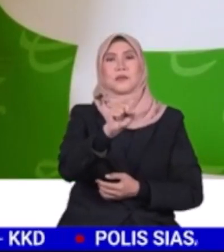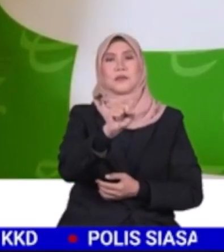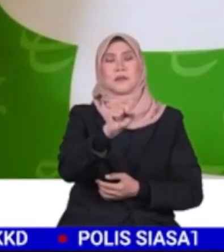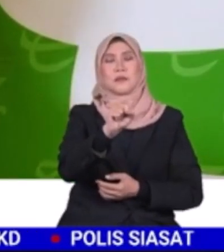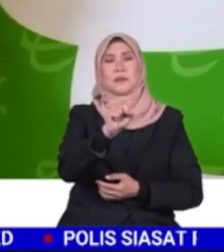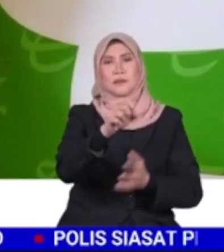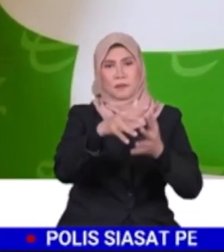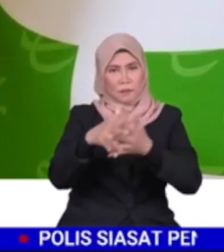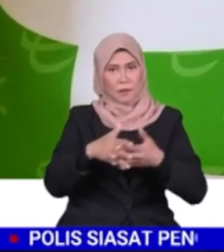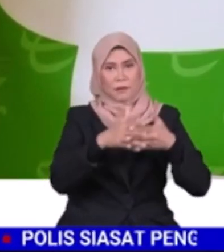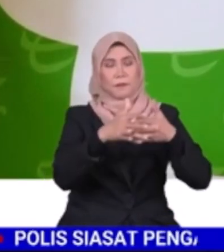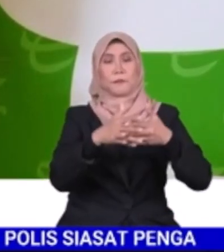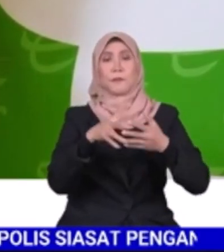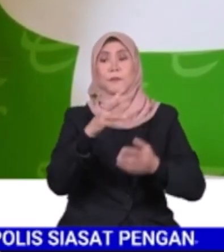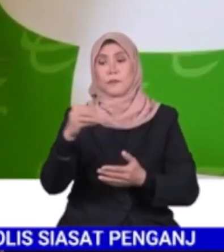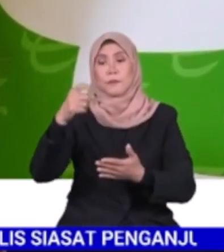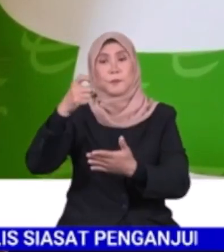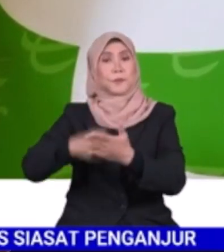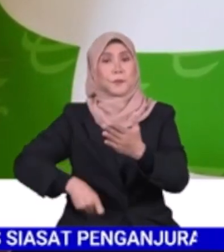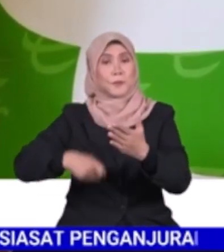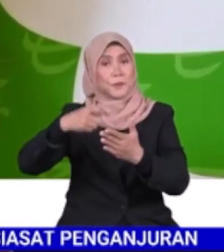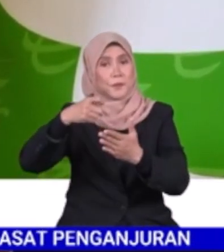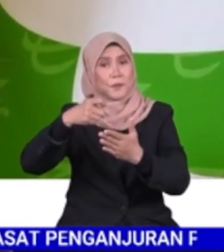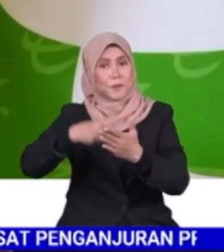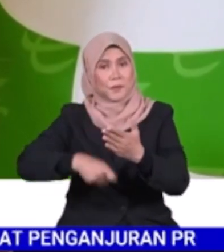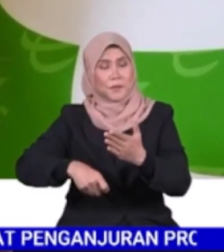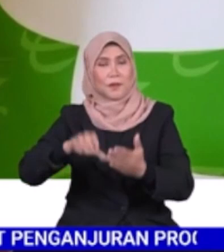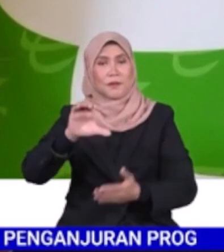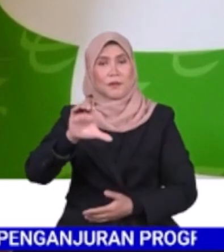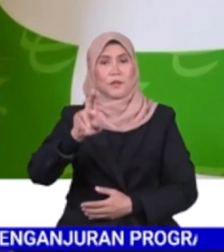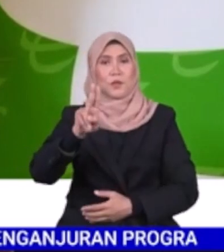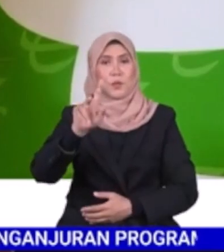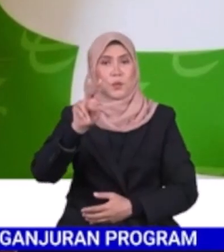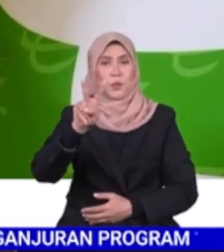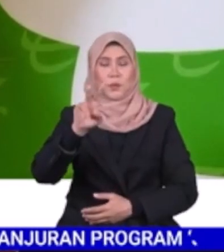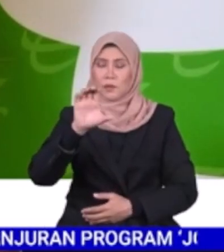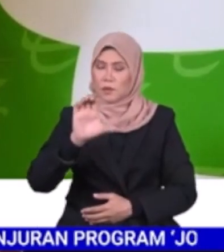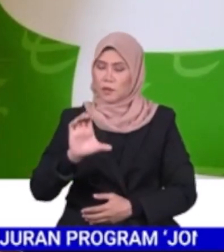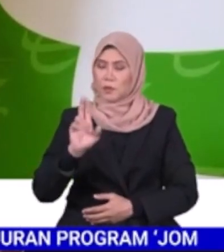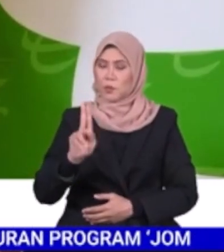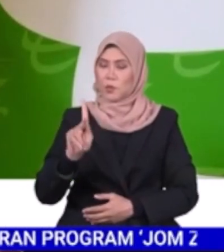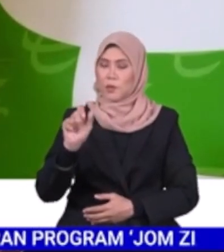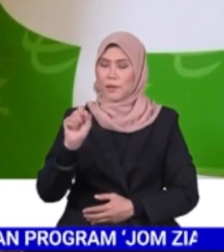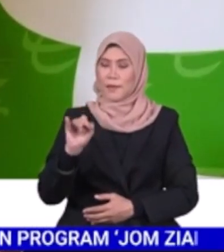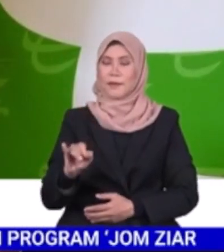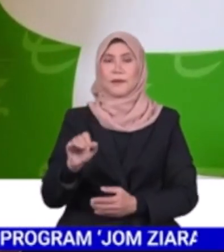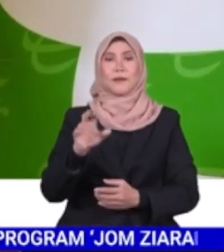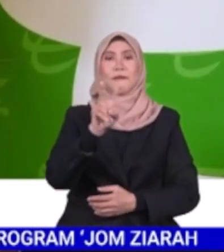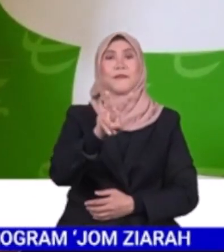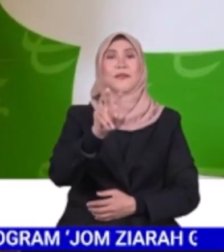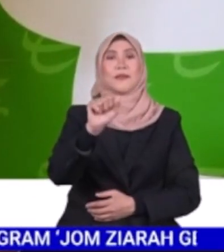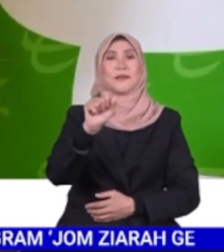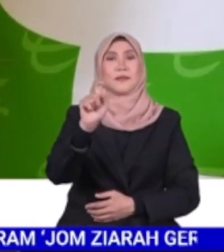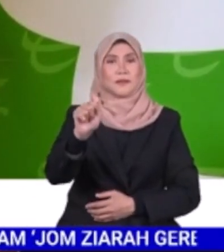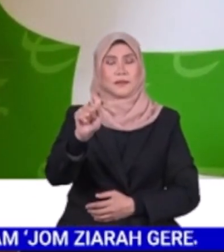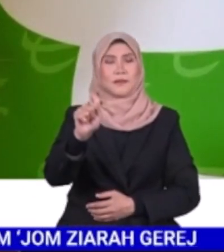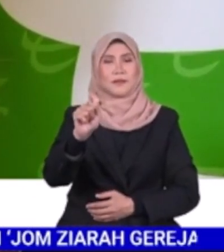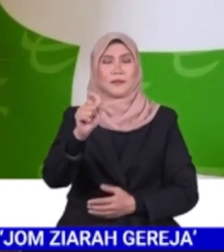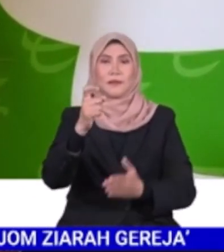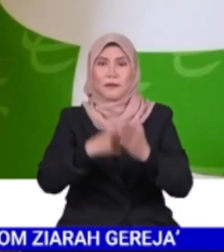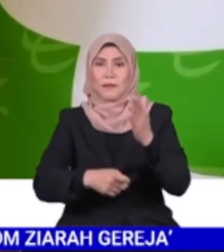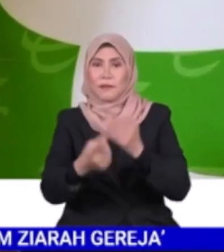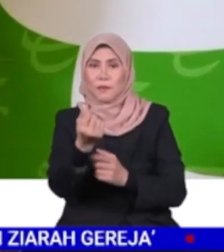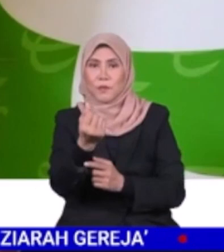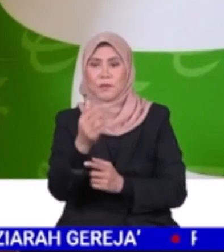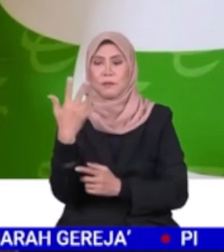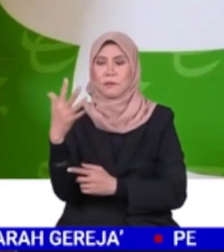ialah dari segi perjukaian perjukaian dari segi terutamanya yang pada kadal 15